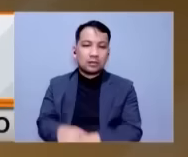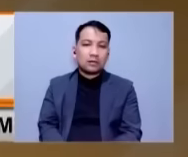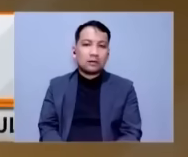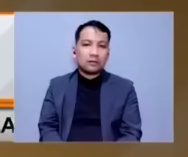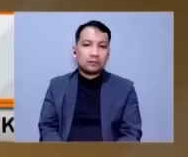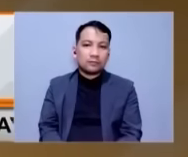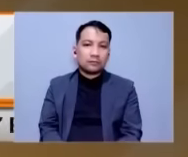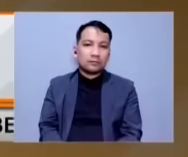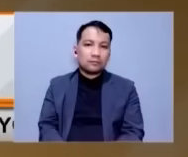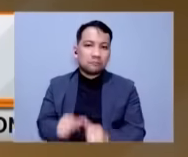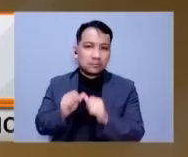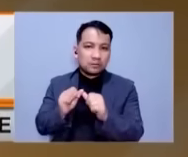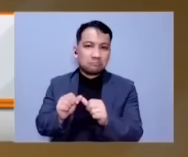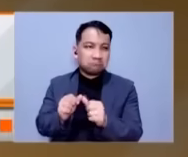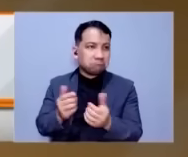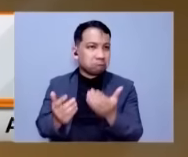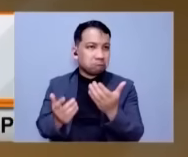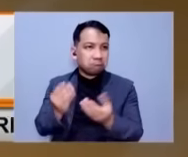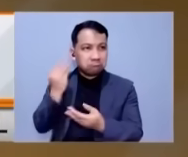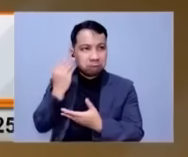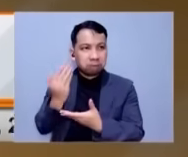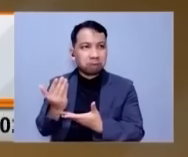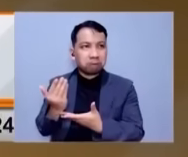are costs that I think the businessmen